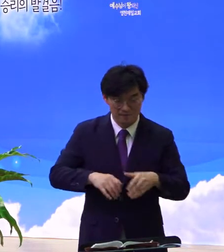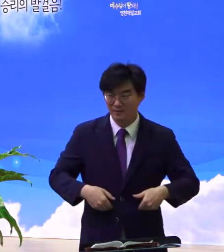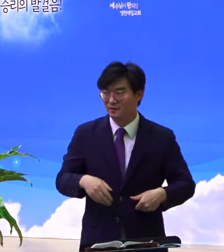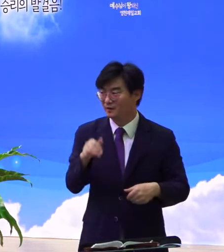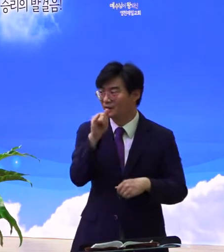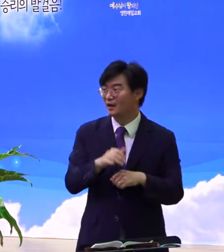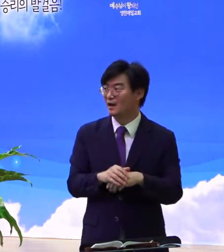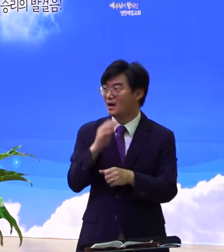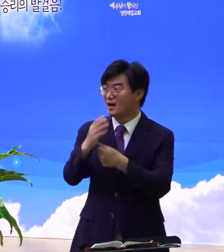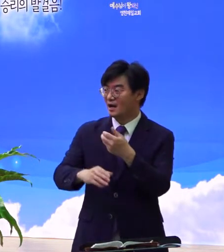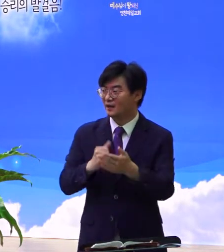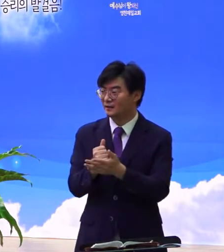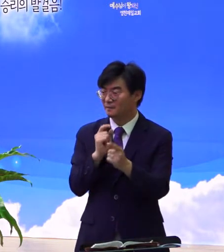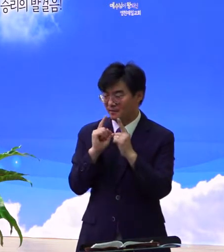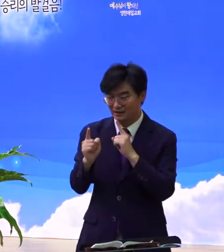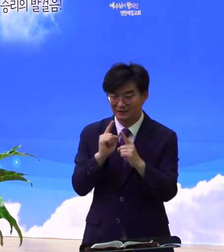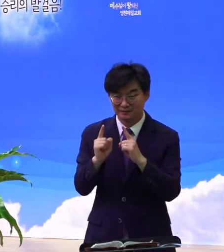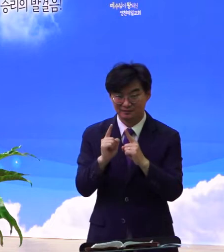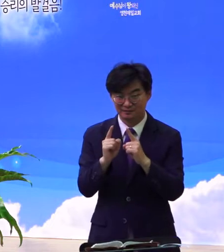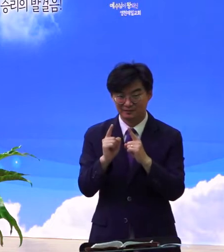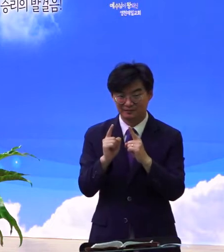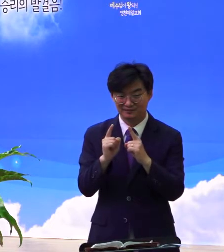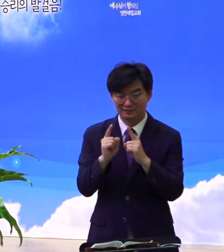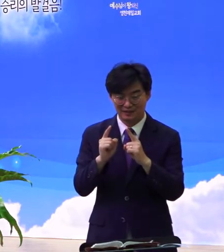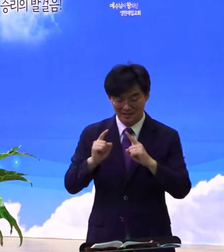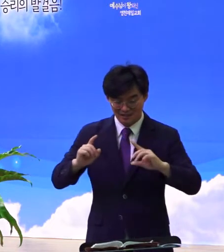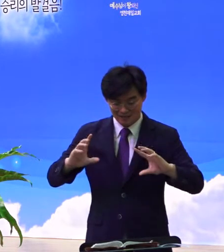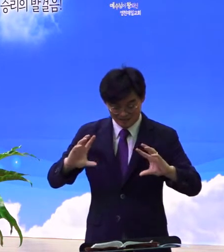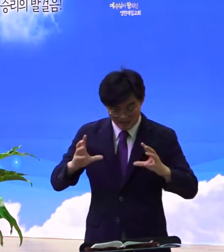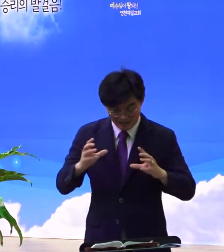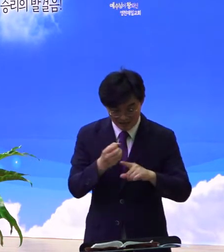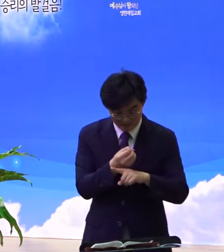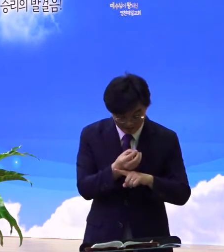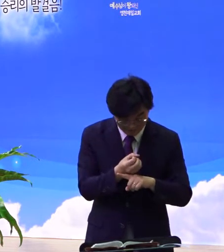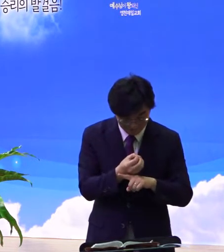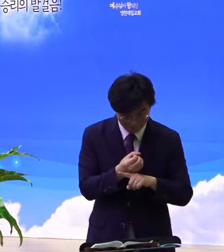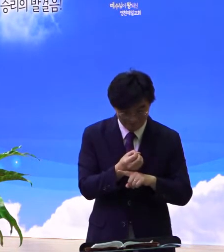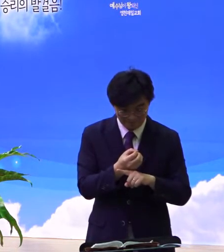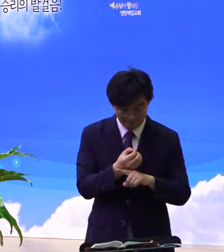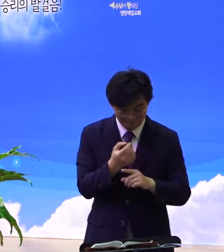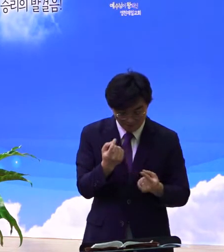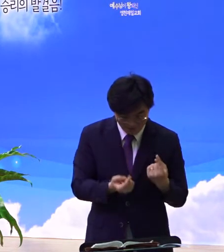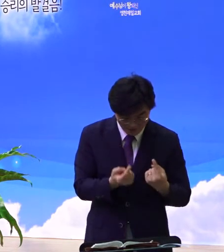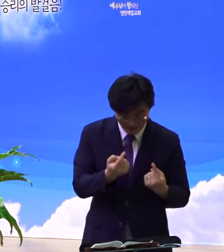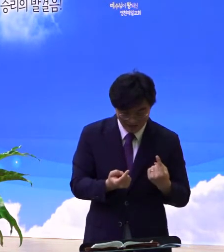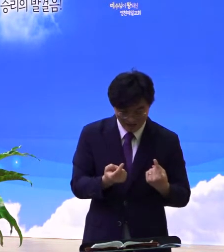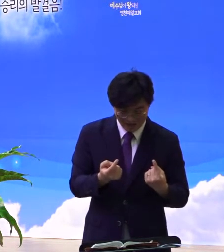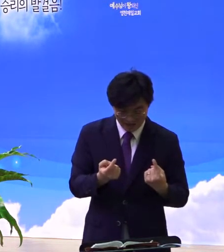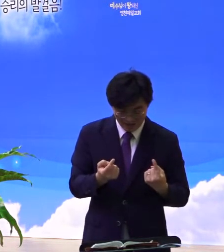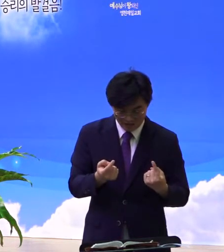다윗처럼 하나님의 말씀을 세상의 금과 순금보다 더 사모하지 않으면